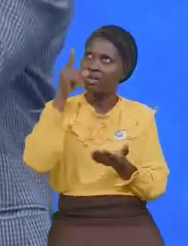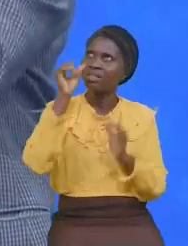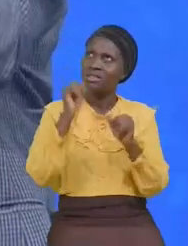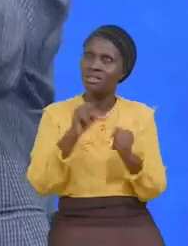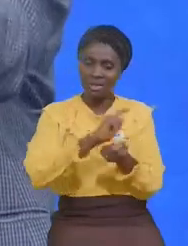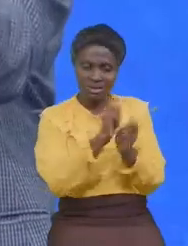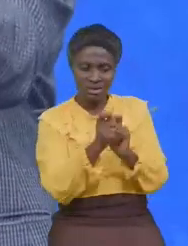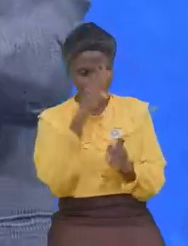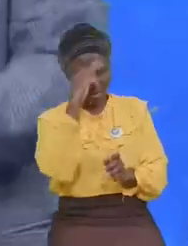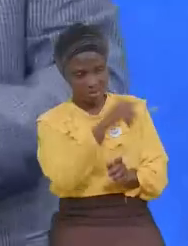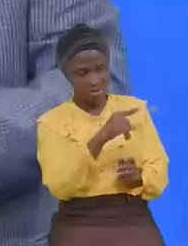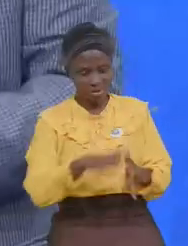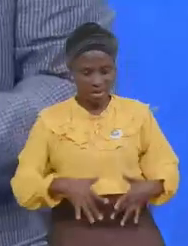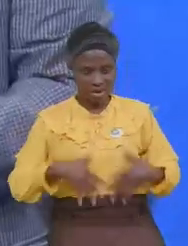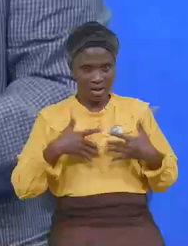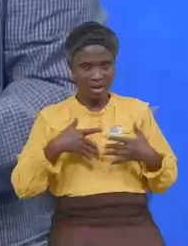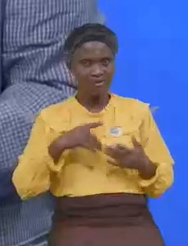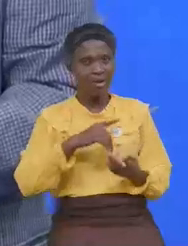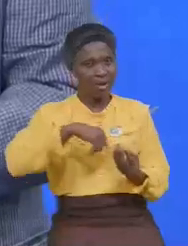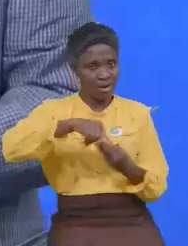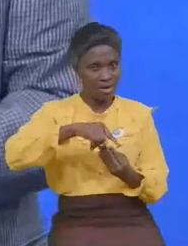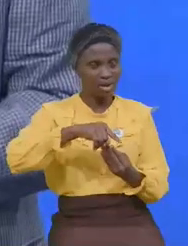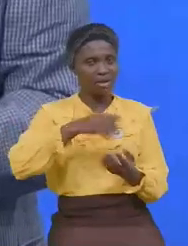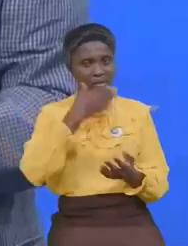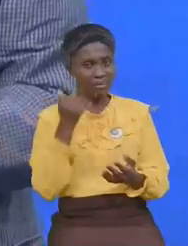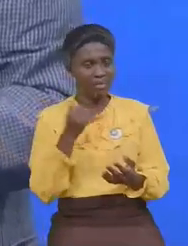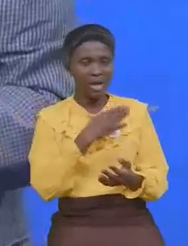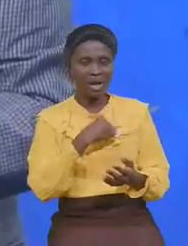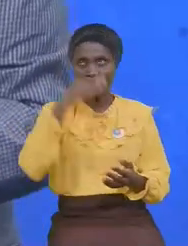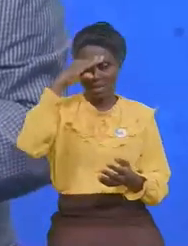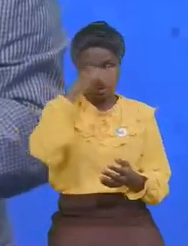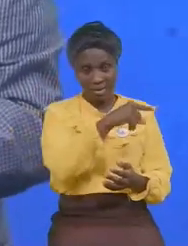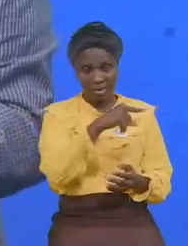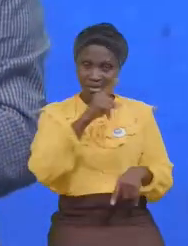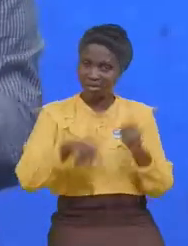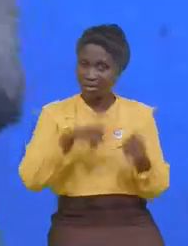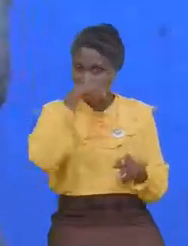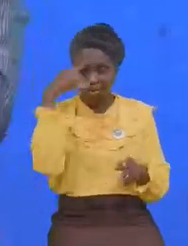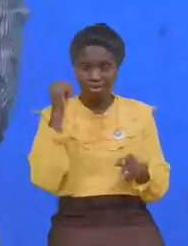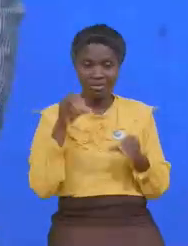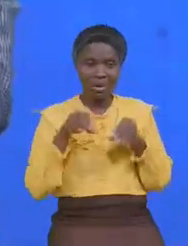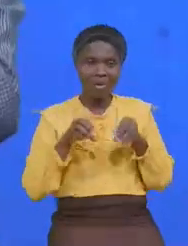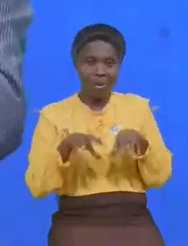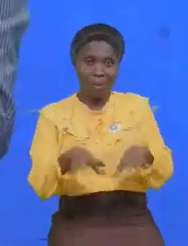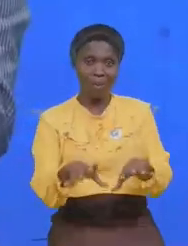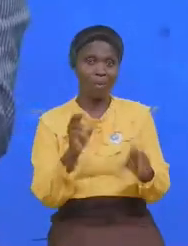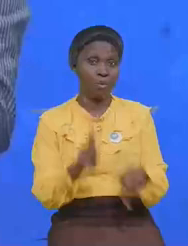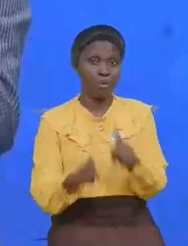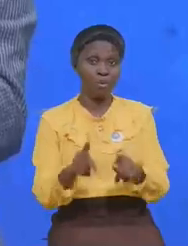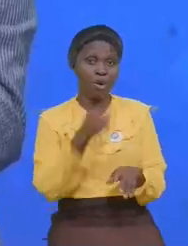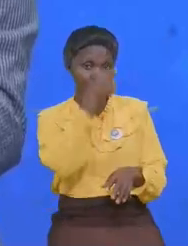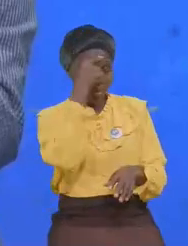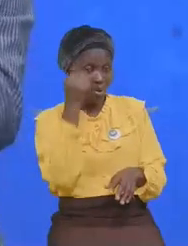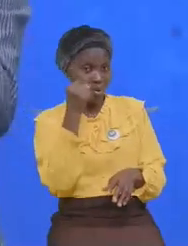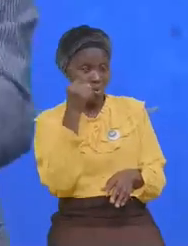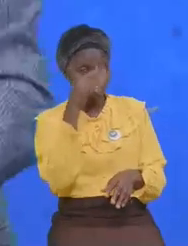peut changer, transformer sa vie, mais il ne pouvait y parvenir à cause de